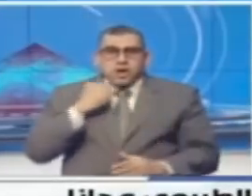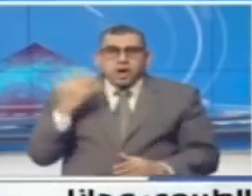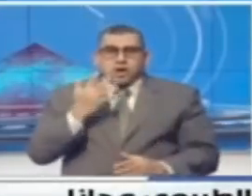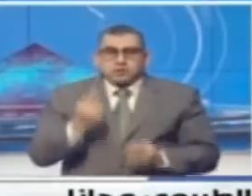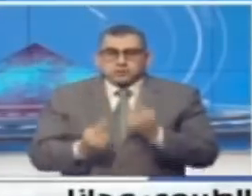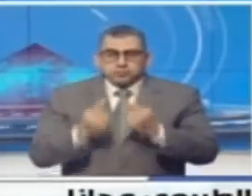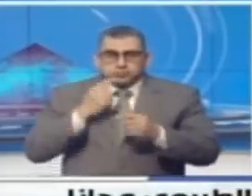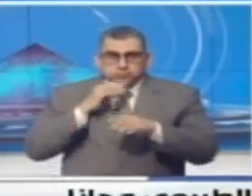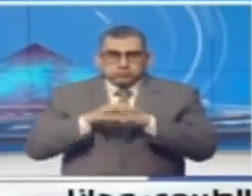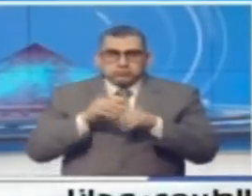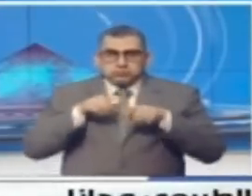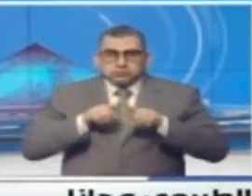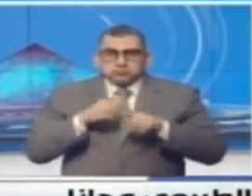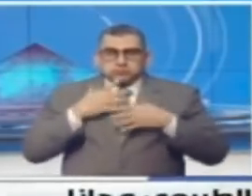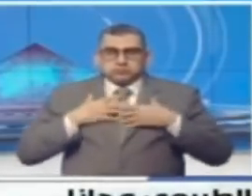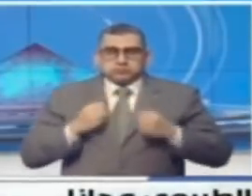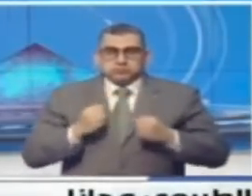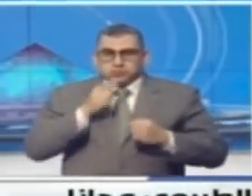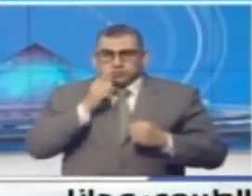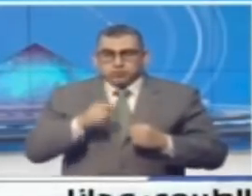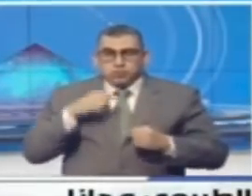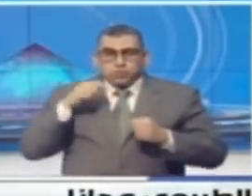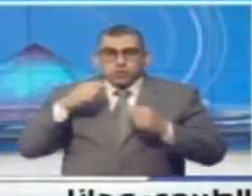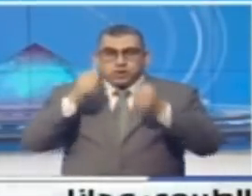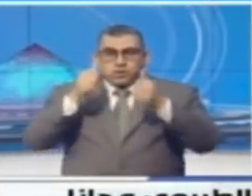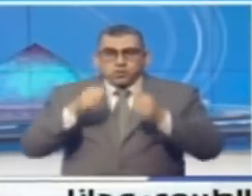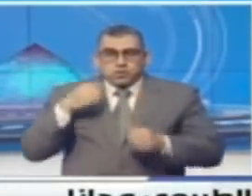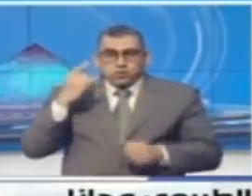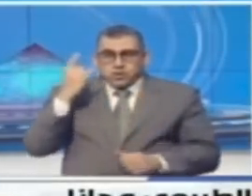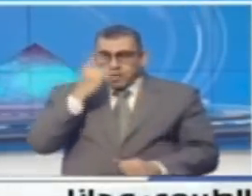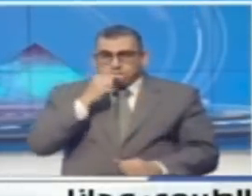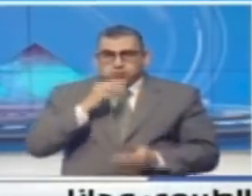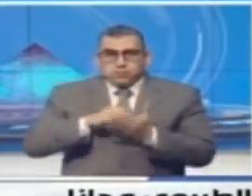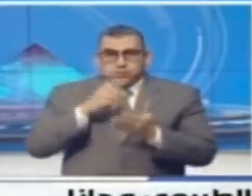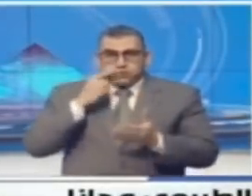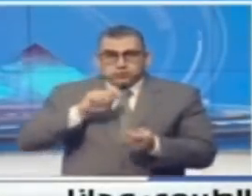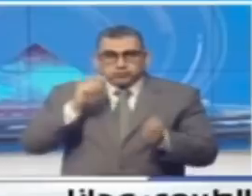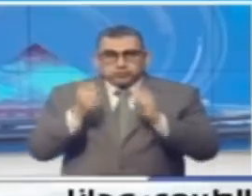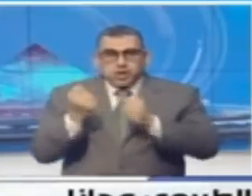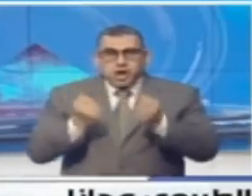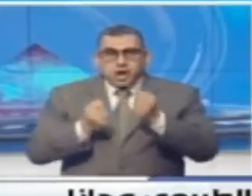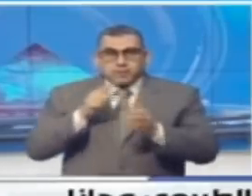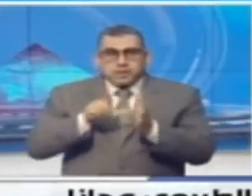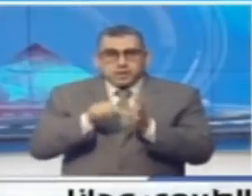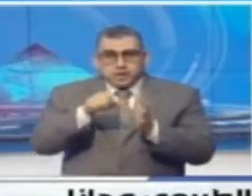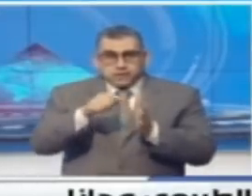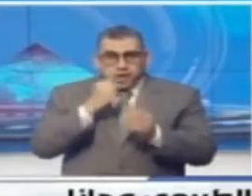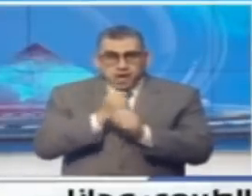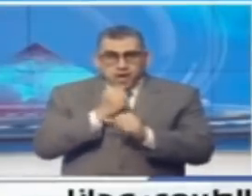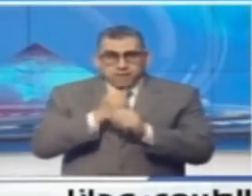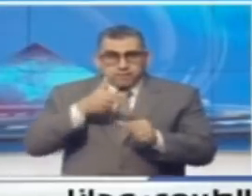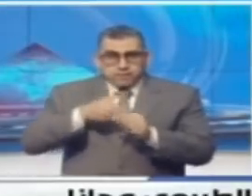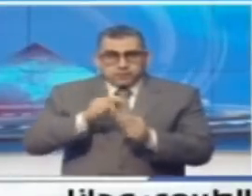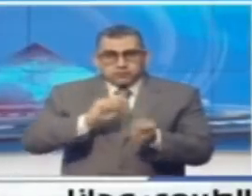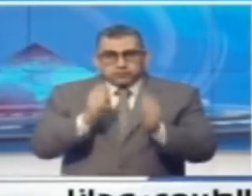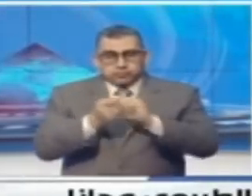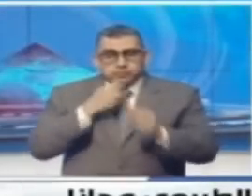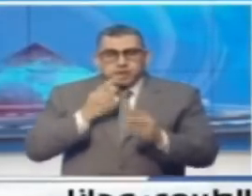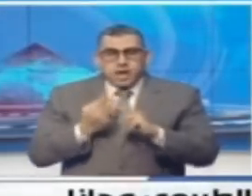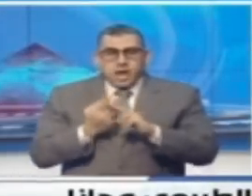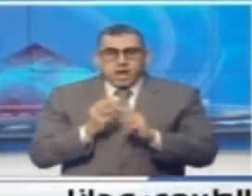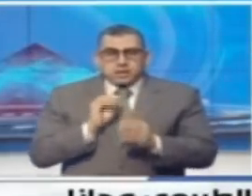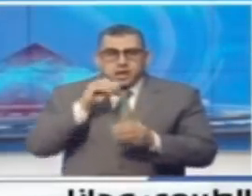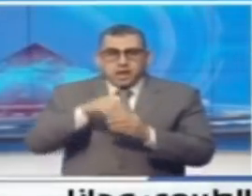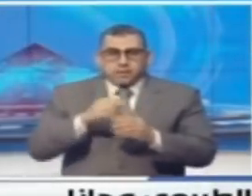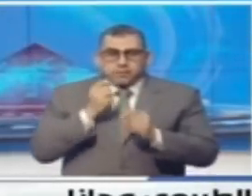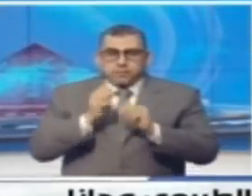خضراء صديقة للبيئة، أعلنت وزارة الداخلية عن مبادرة تحويل سيارات الأجرة التي تعمل بالبنزين إلى الغاز